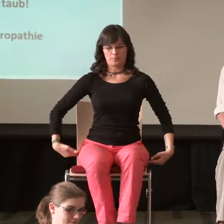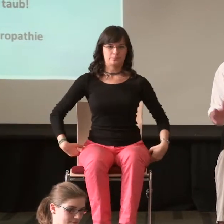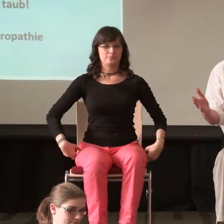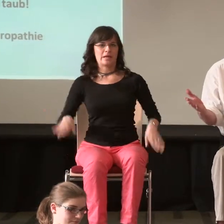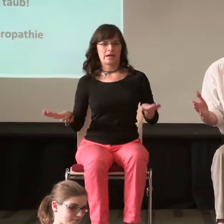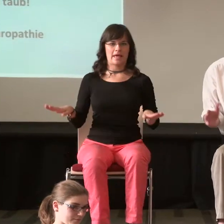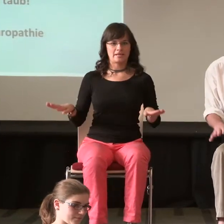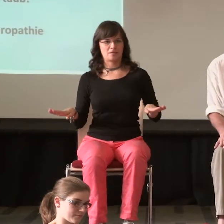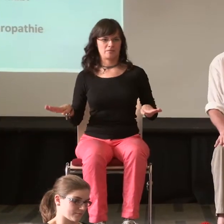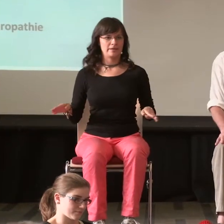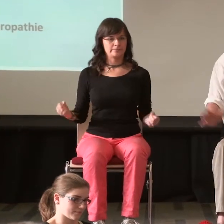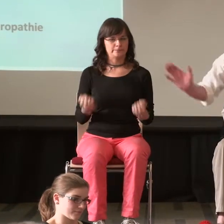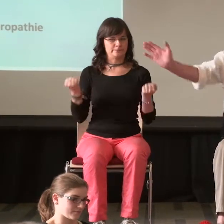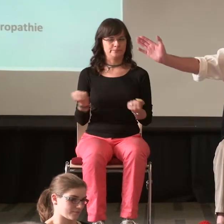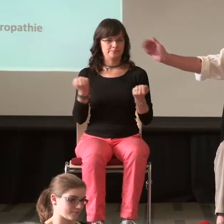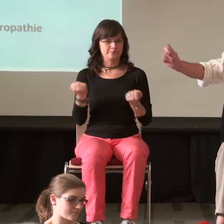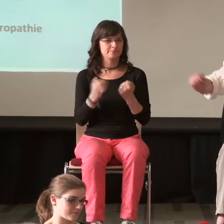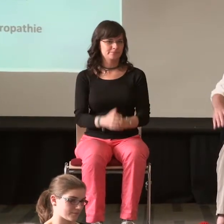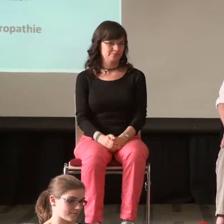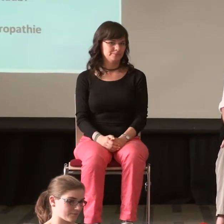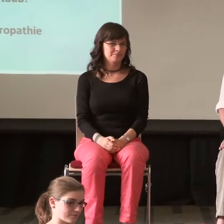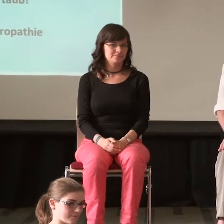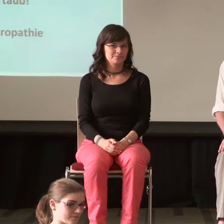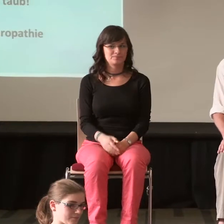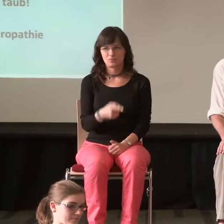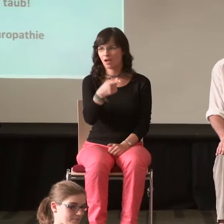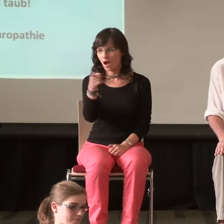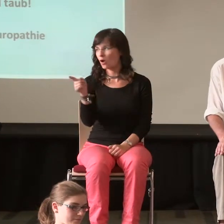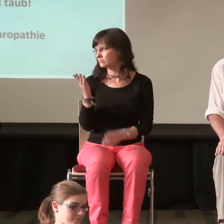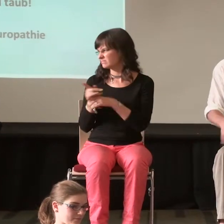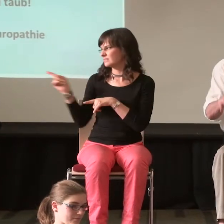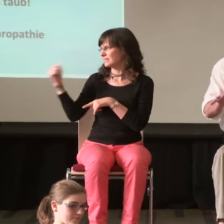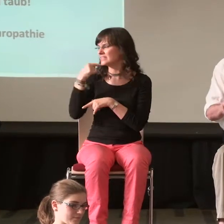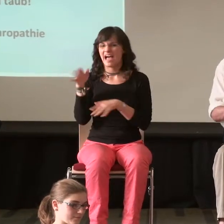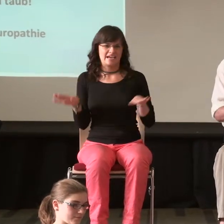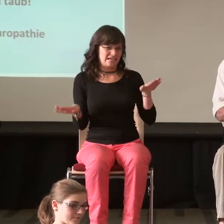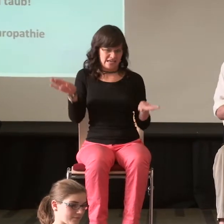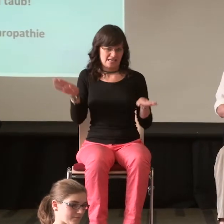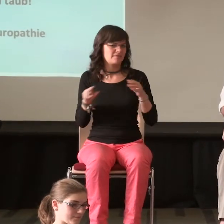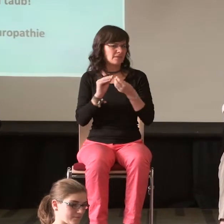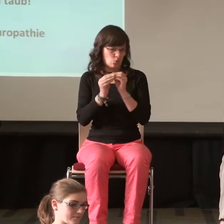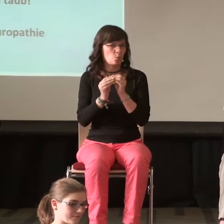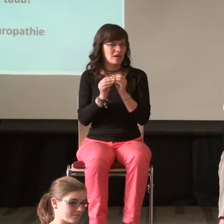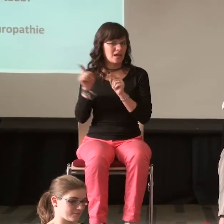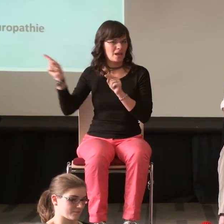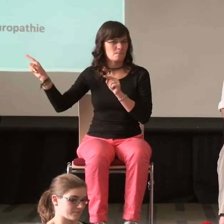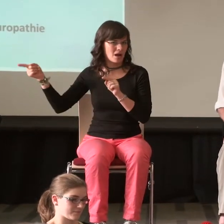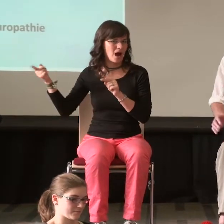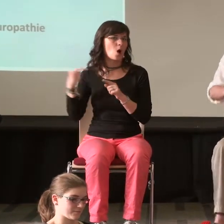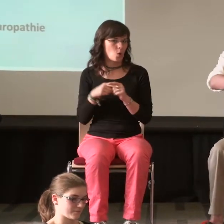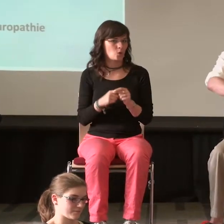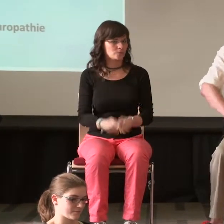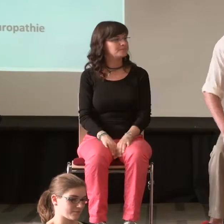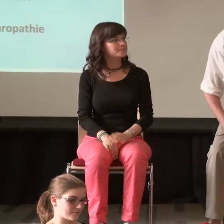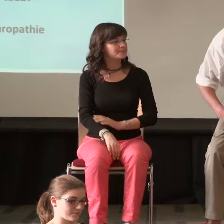Gleichgewichtsschulung ist ja auch ein Thema, der Betroffene hat das beschrieben, komme ich gleich nochmal ganz schnell drauf zu sprechen, weil es ganz wichtig ist.